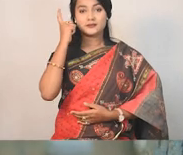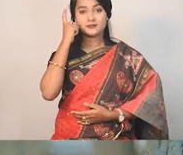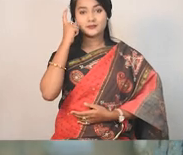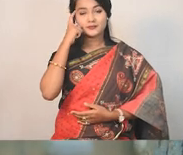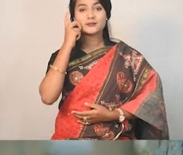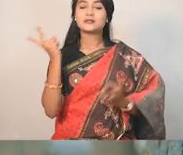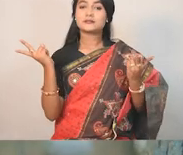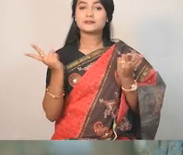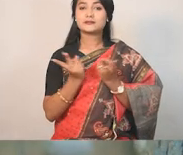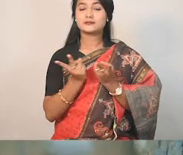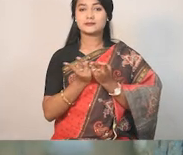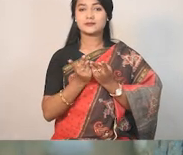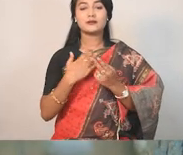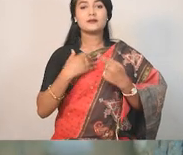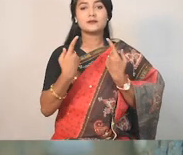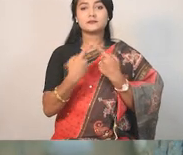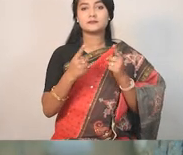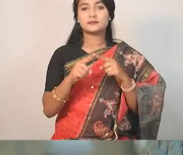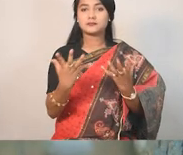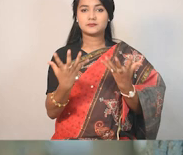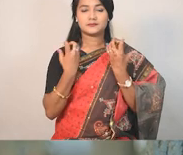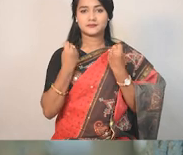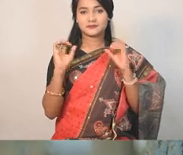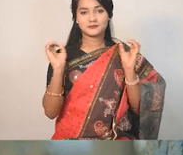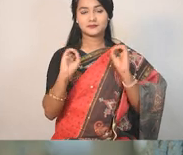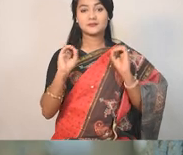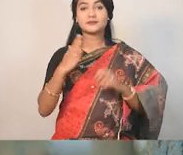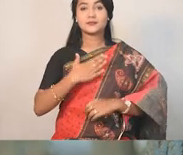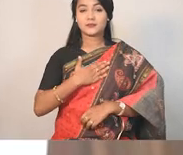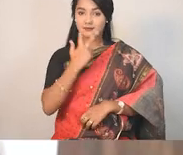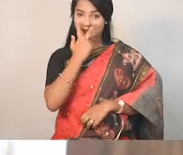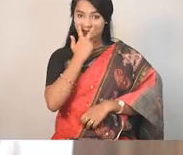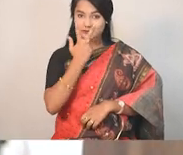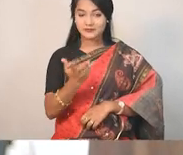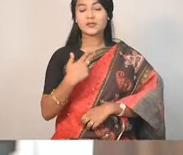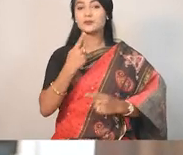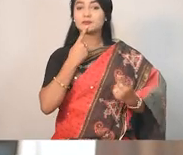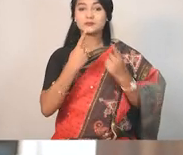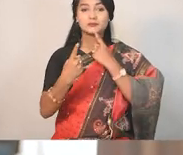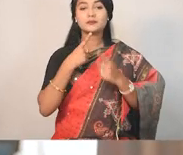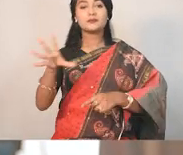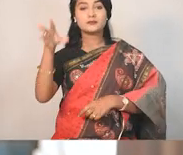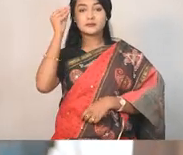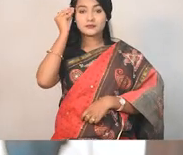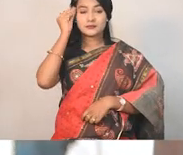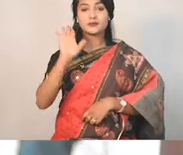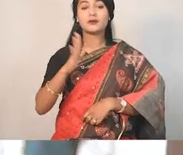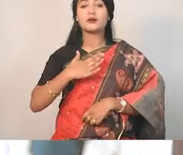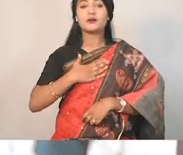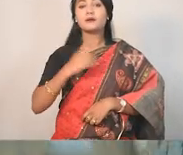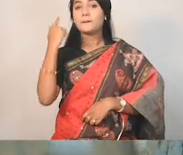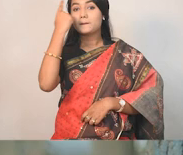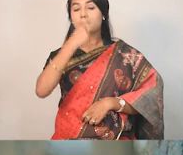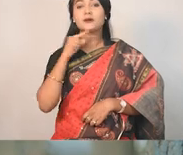গুণের দিক থেকে কিন্তু এক, আমি পার্থক্য খুঁজে পাচ্ছি না। কারণ আমি দু চোখে দেখছি, কথা বলছি, বুঝছি, তারপরেও